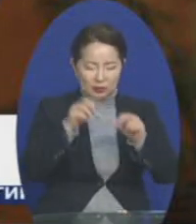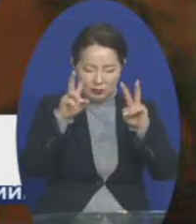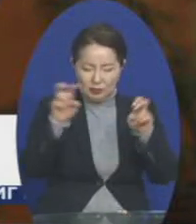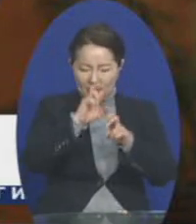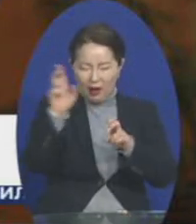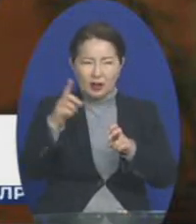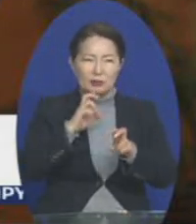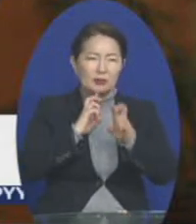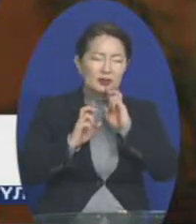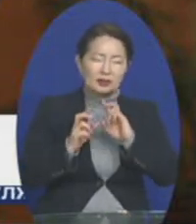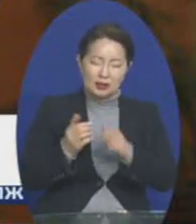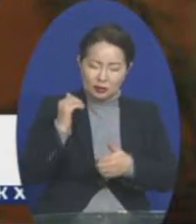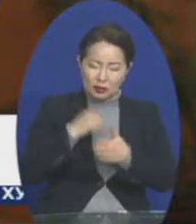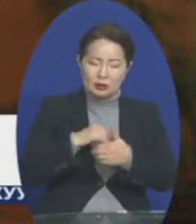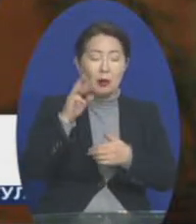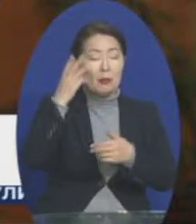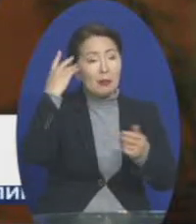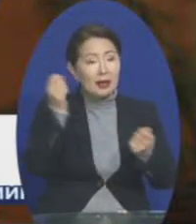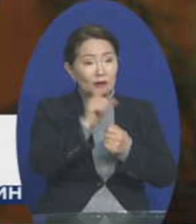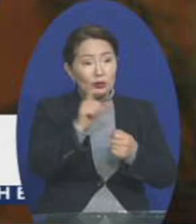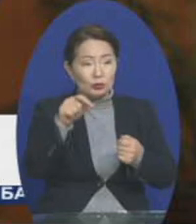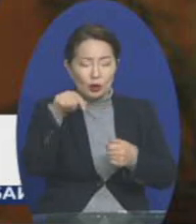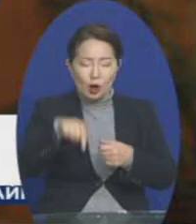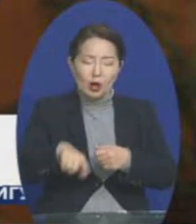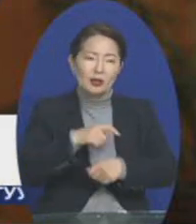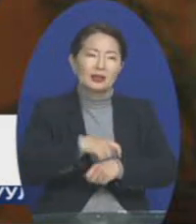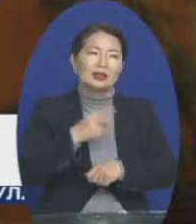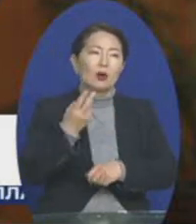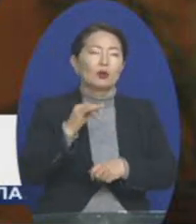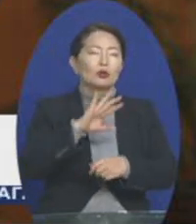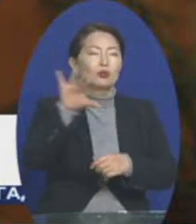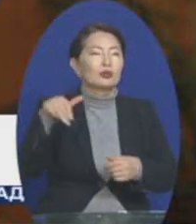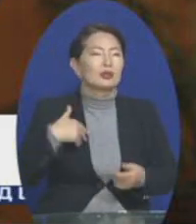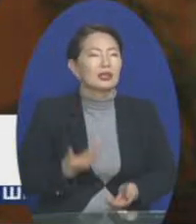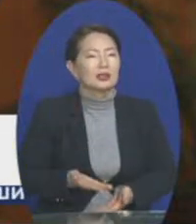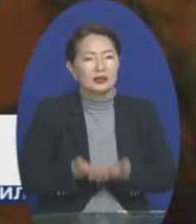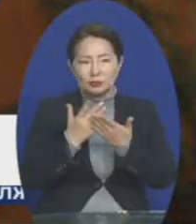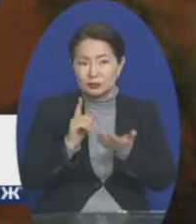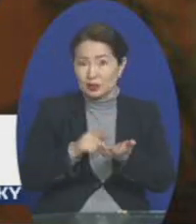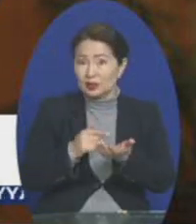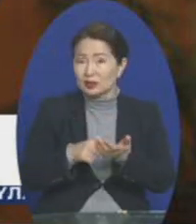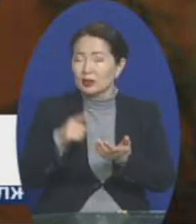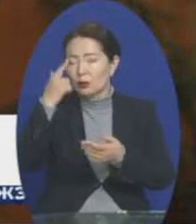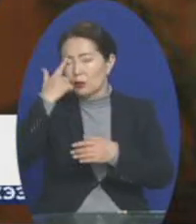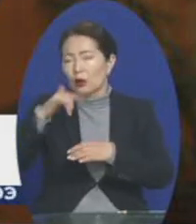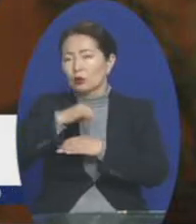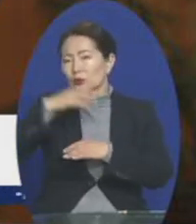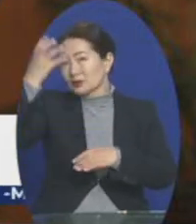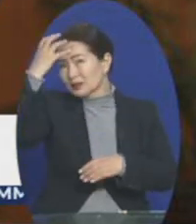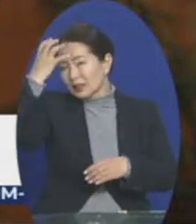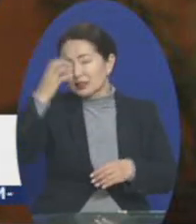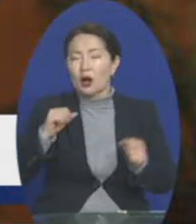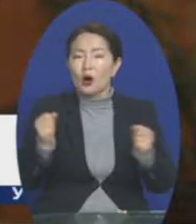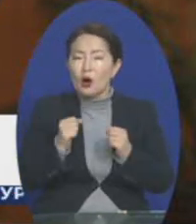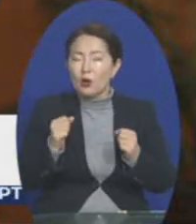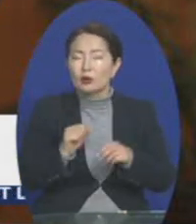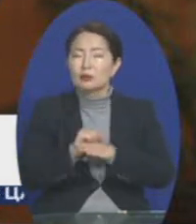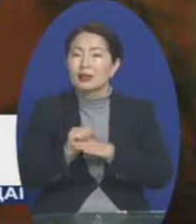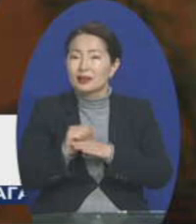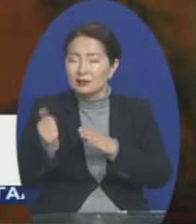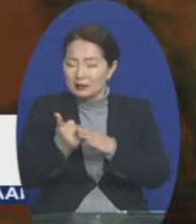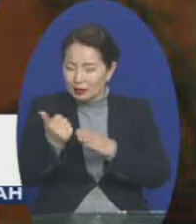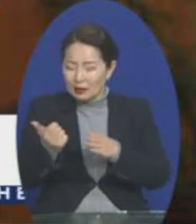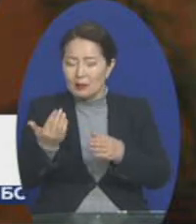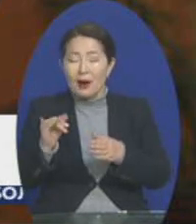нүүр тулгараад буй малчин төмнөө бид энэ цаг үед бүх талдаар дэмжих учиртай. Монгол улсын засгийн газраас өвлийн бэлтгэл